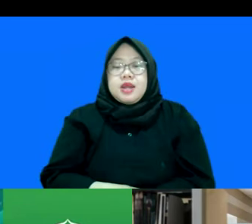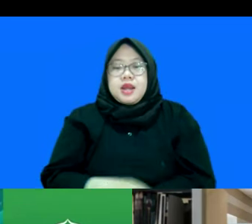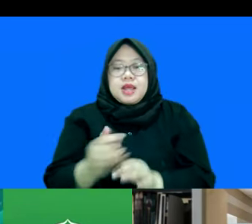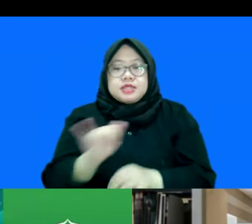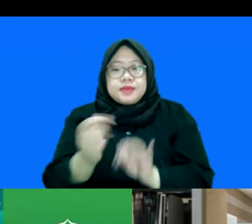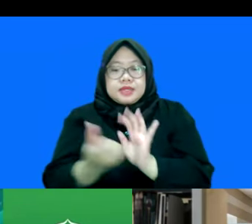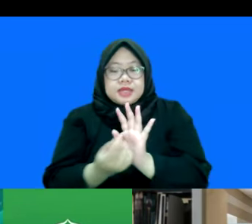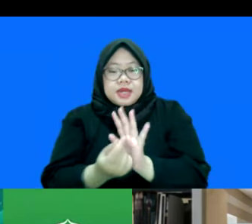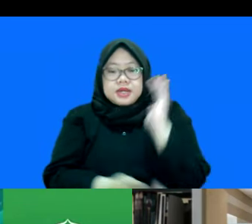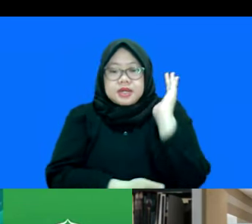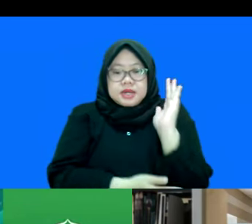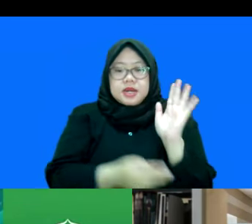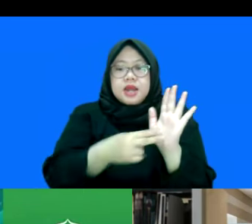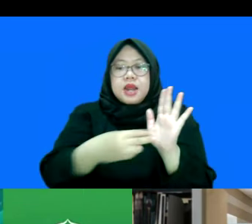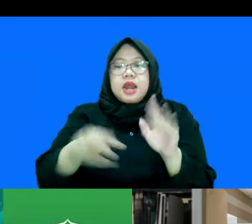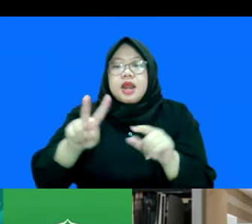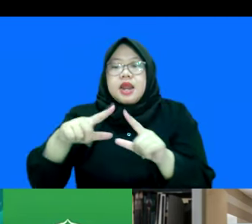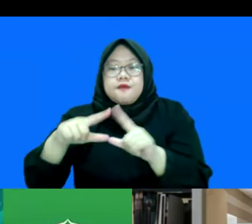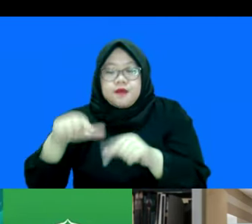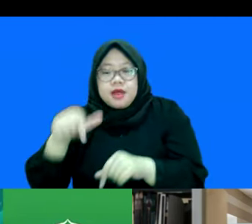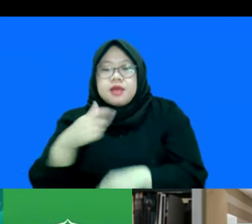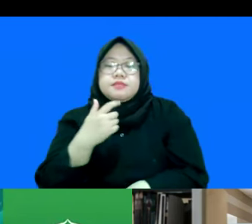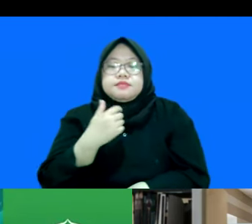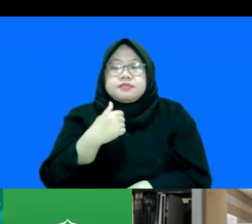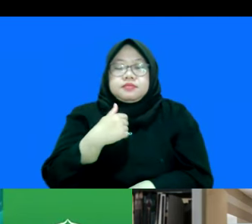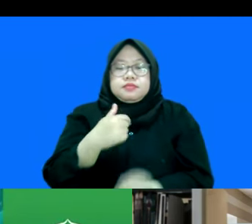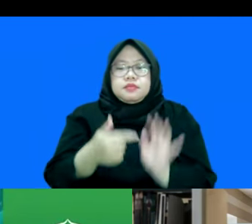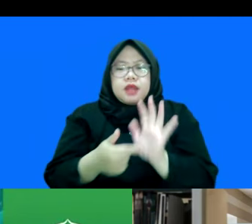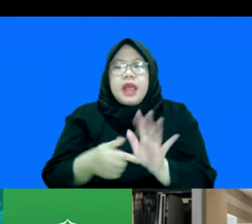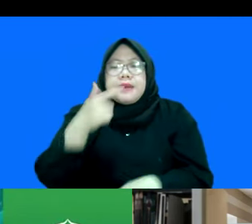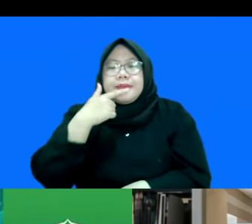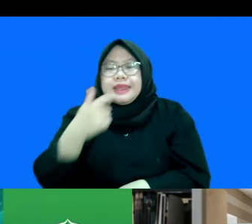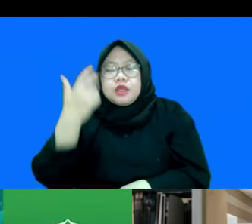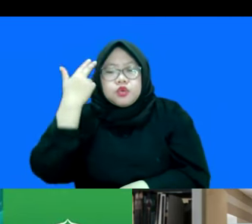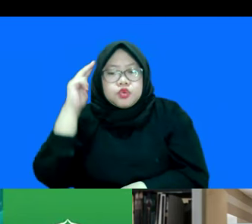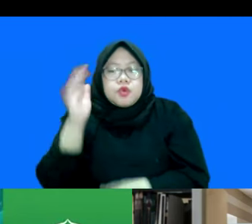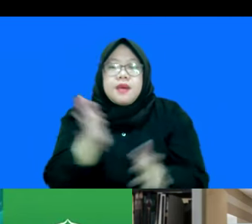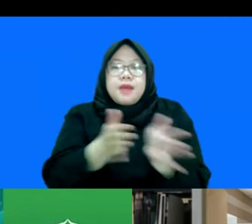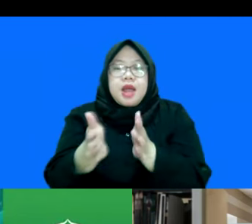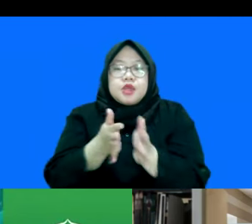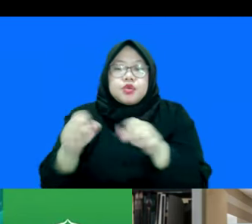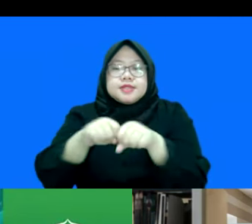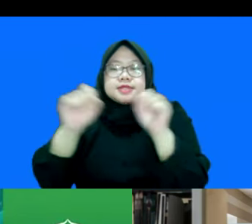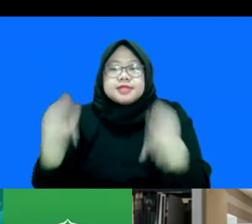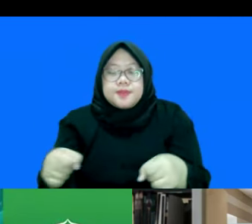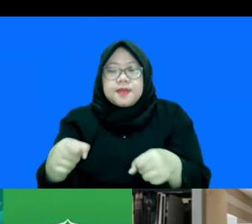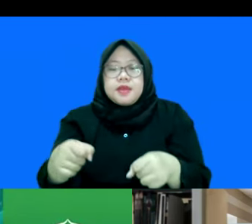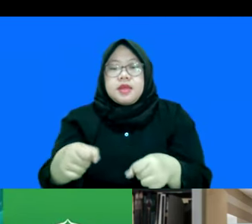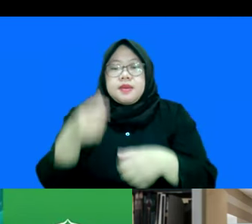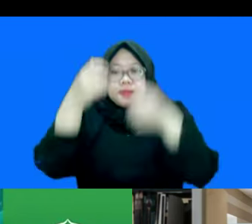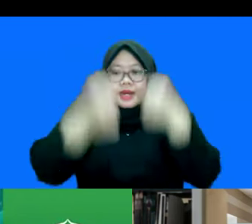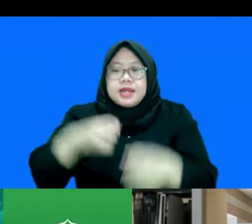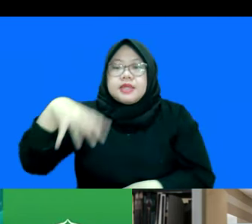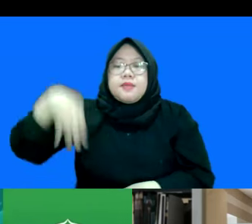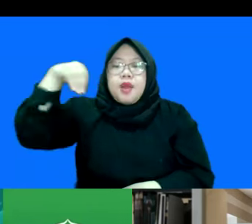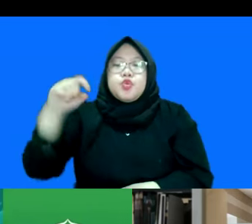paparan dari Mbak Neva yang menegaskan bahwa penting untuk mengatur sistem peradilan pidana terpadunya terlebih